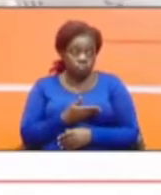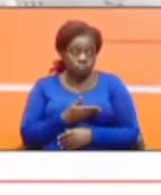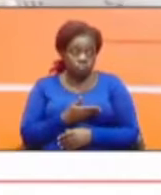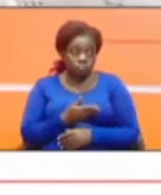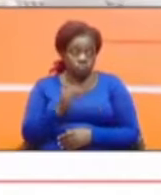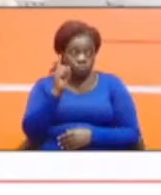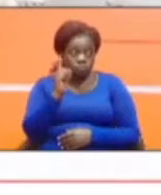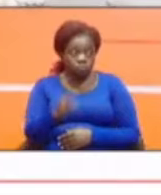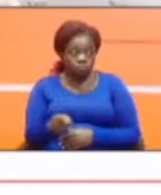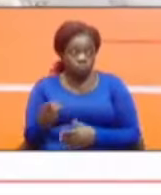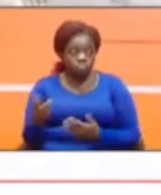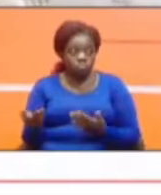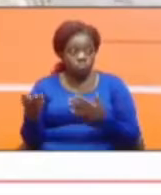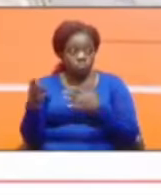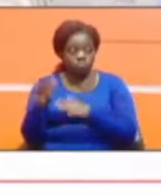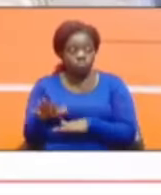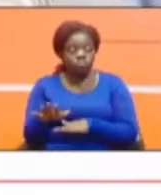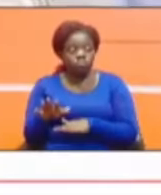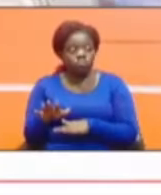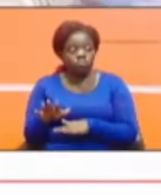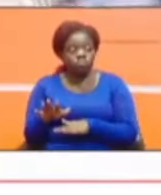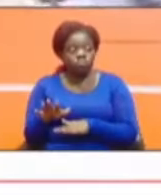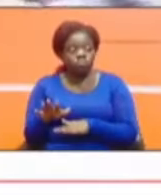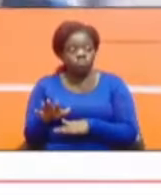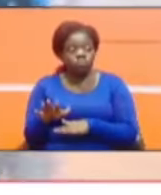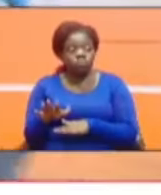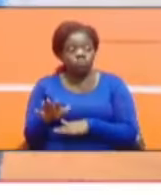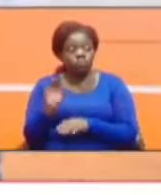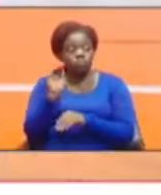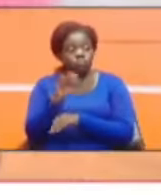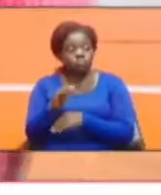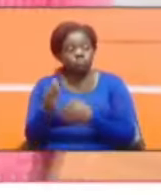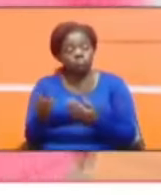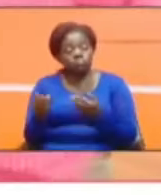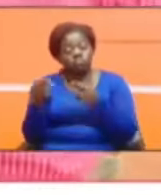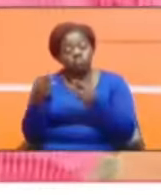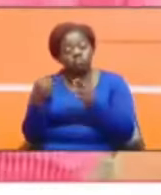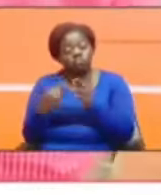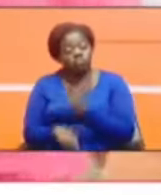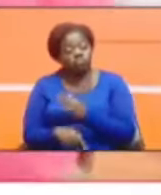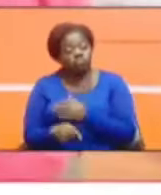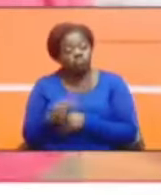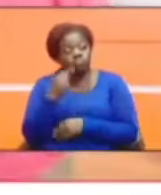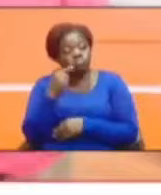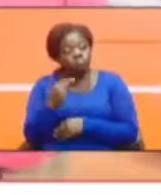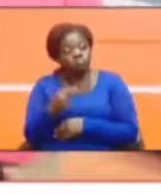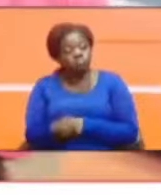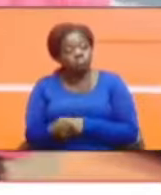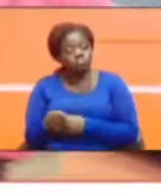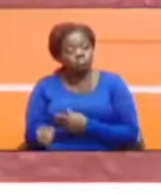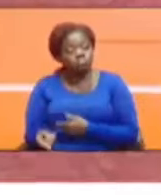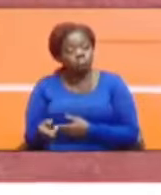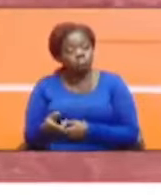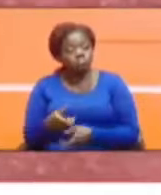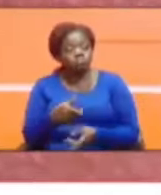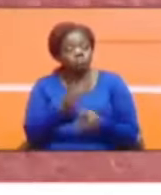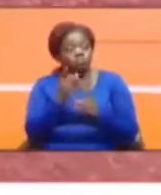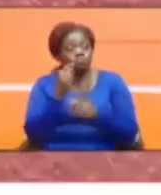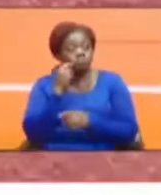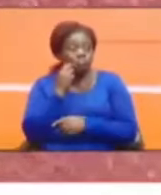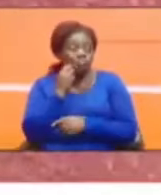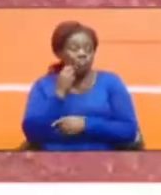ngenza okumutuuka kunga mu mayi bwano gwana ne mubuuza Peloni kiki n'angamba bankubye.